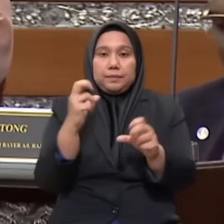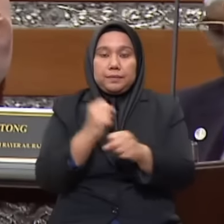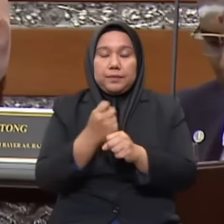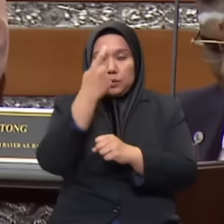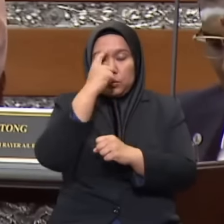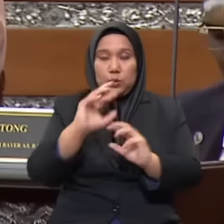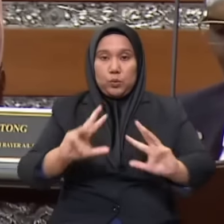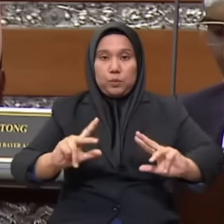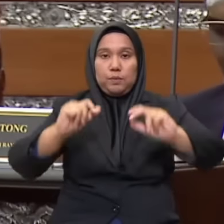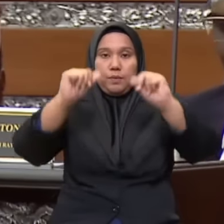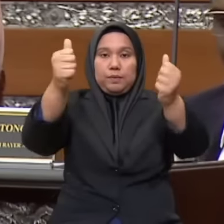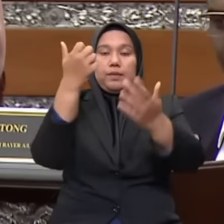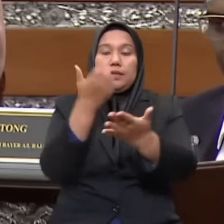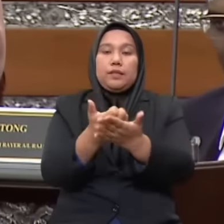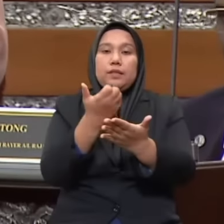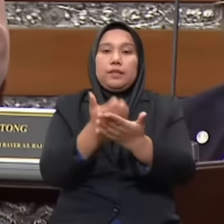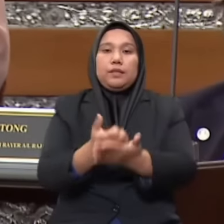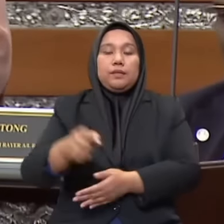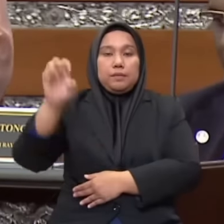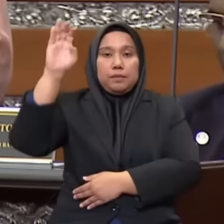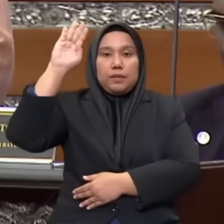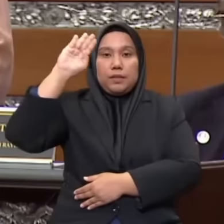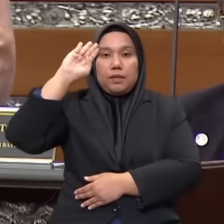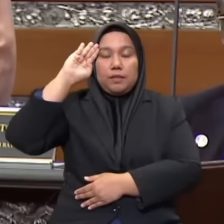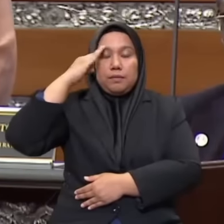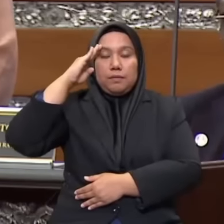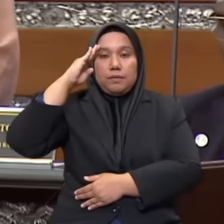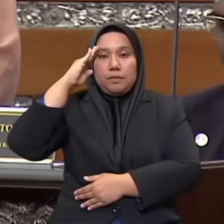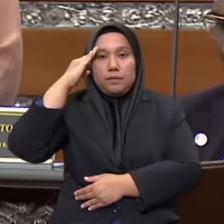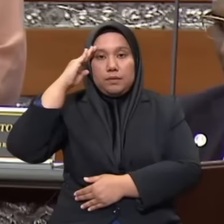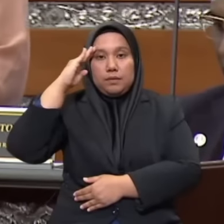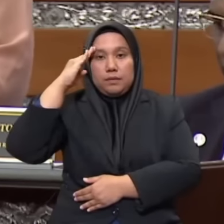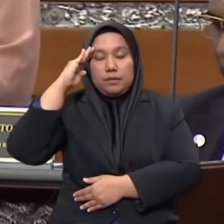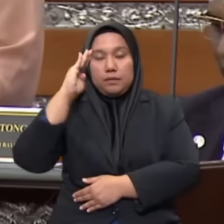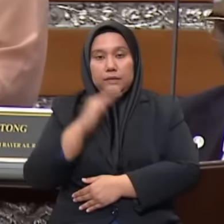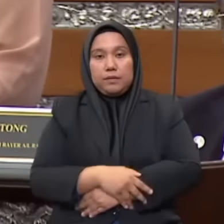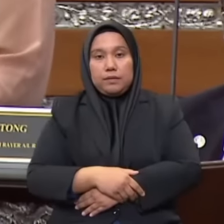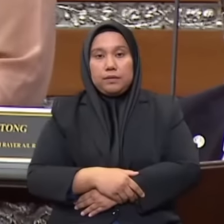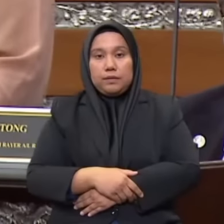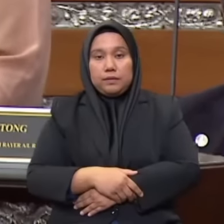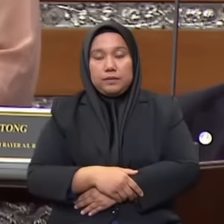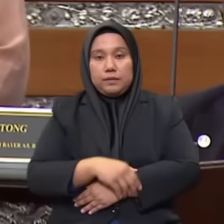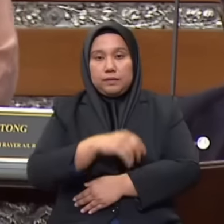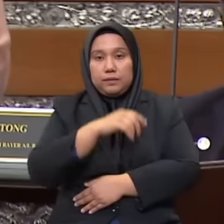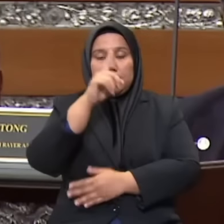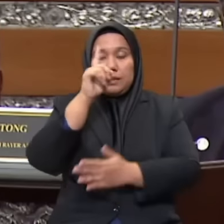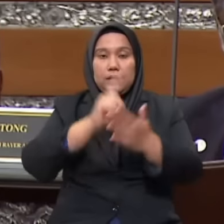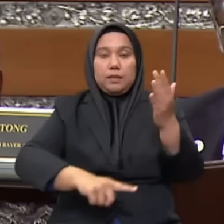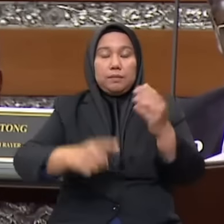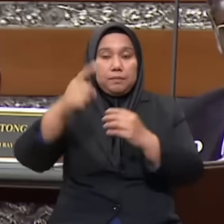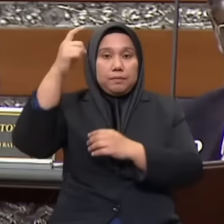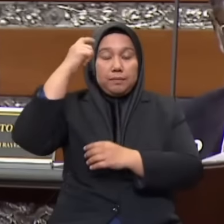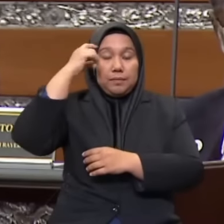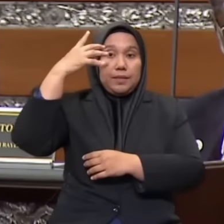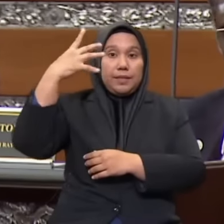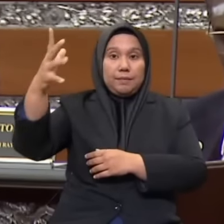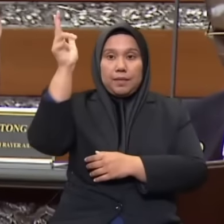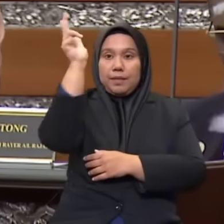Meningkatkan ekonomi Bumi Putera. So, apa langkah-langkah apakah pandangan kerajaan terhadap cadangan ini?